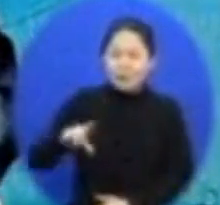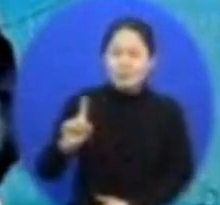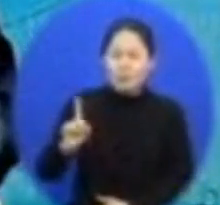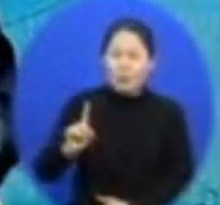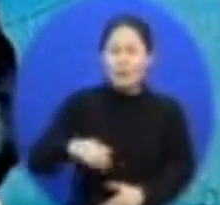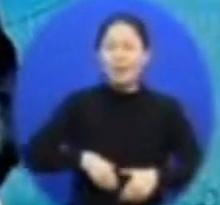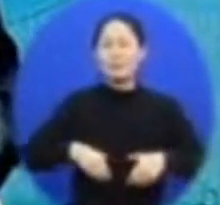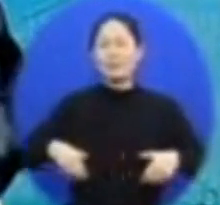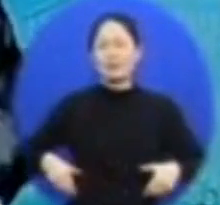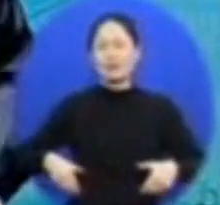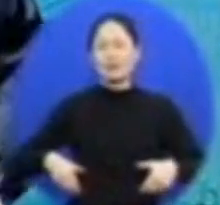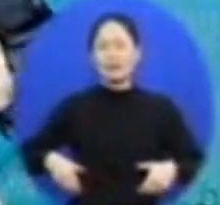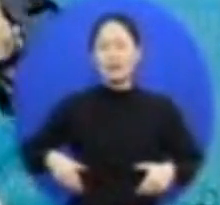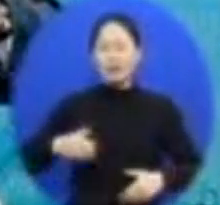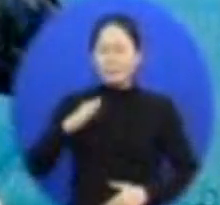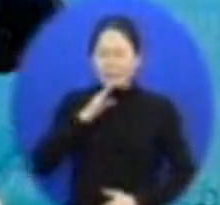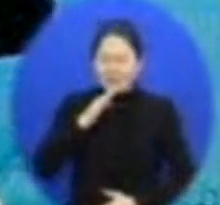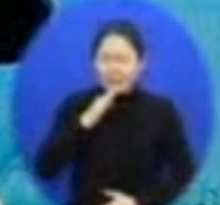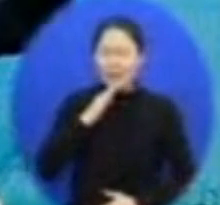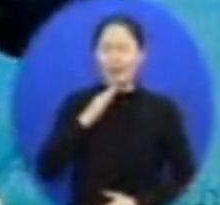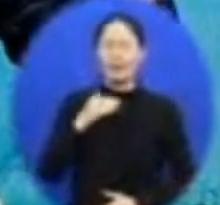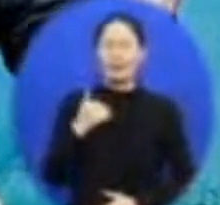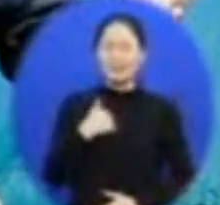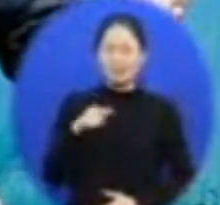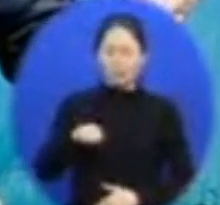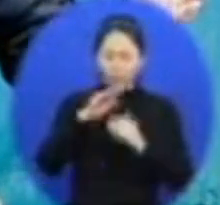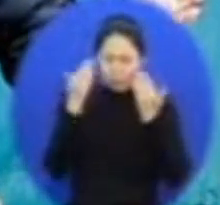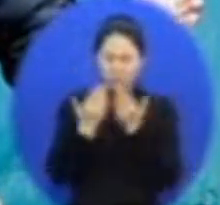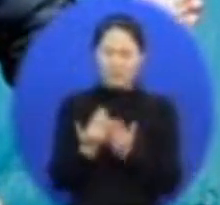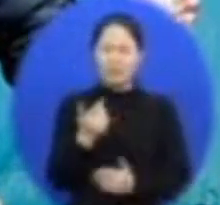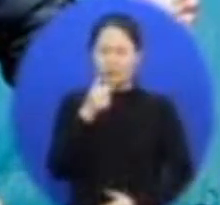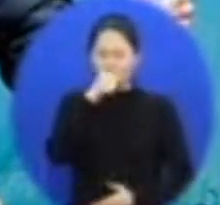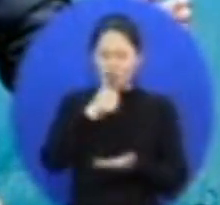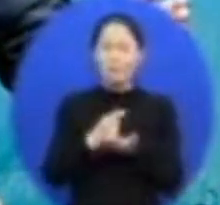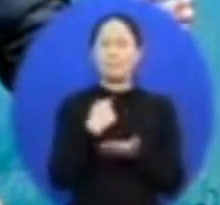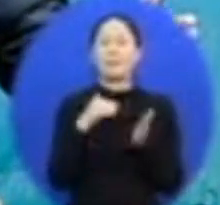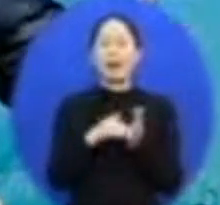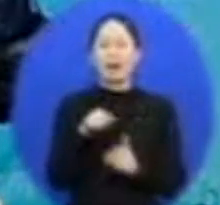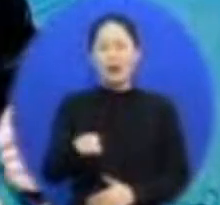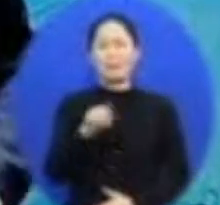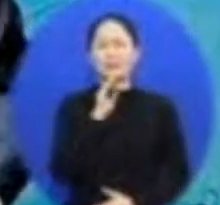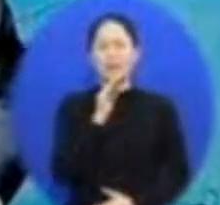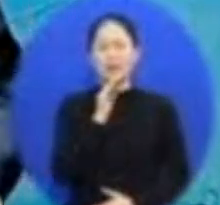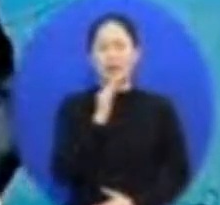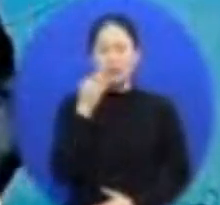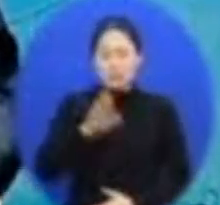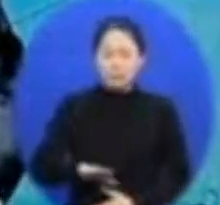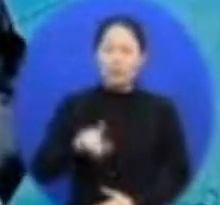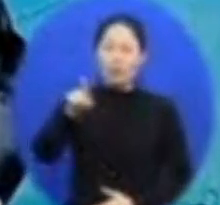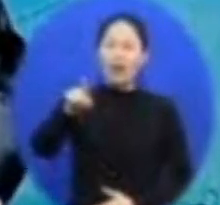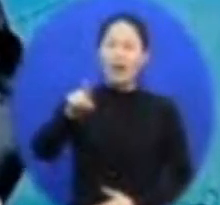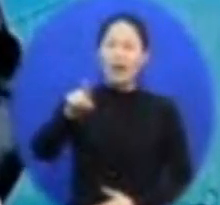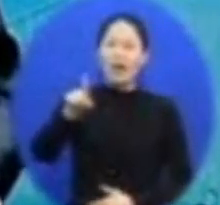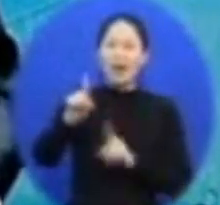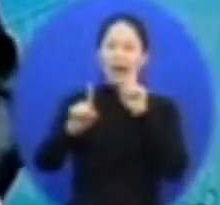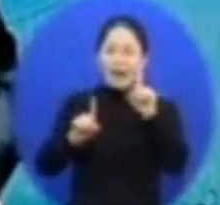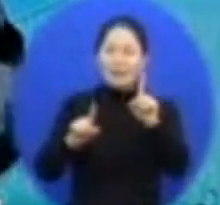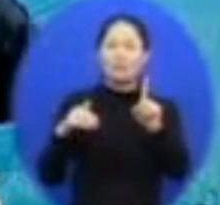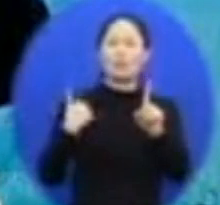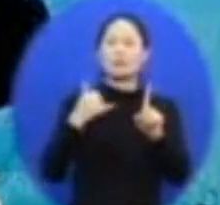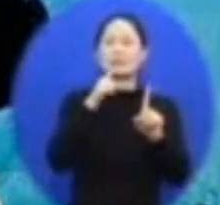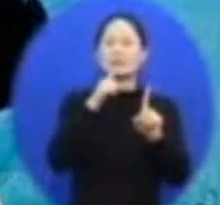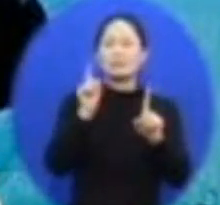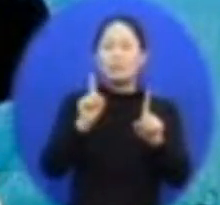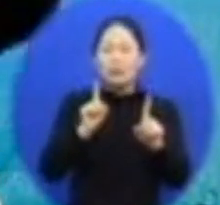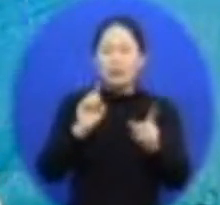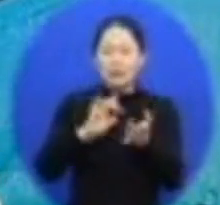말했습니다 맞아 이 모두 다 내가 다 지은 주의해야 그러나 너 한 가지 모르는게 있구나